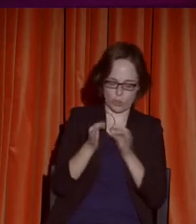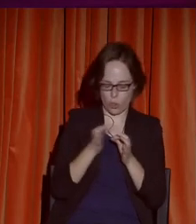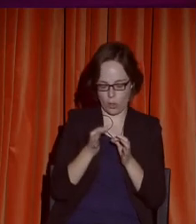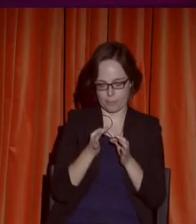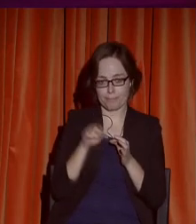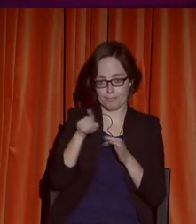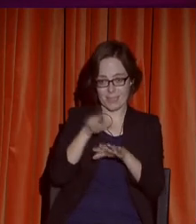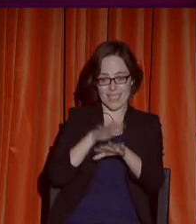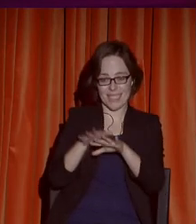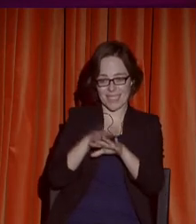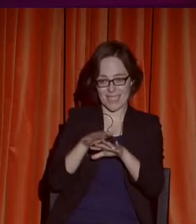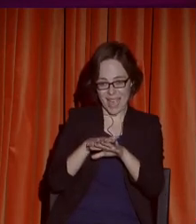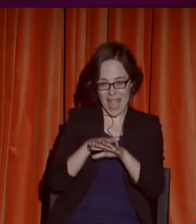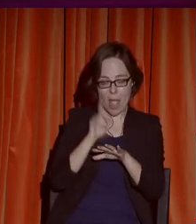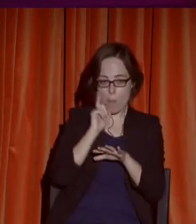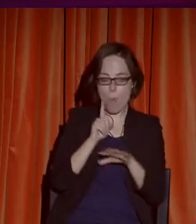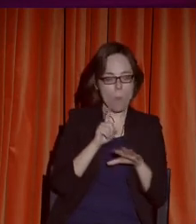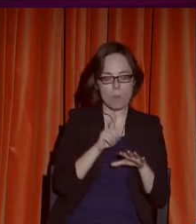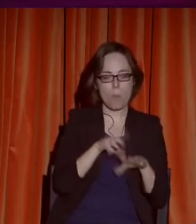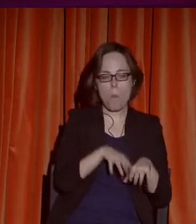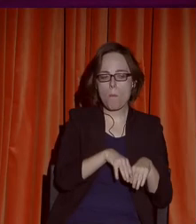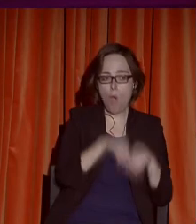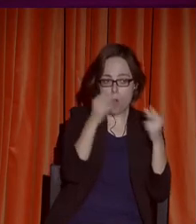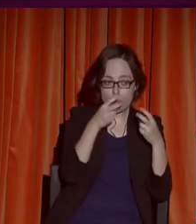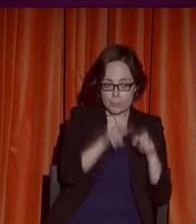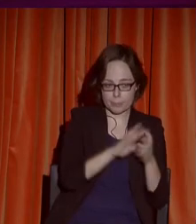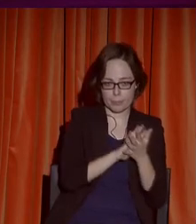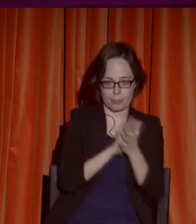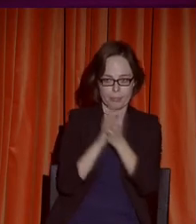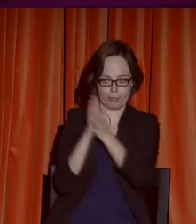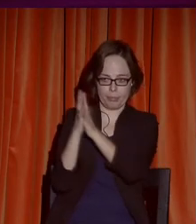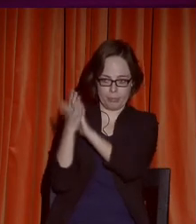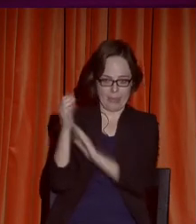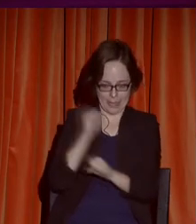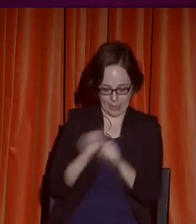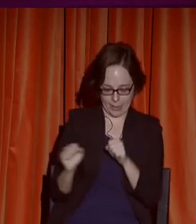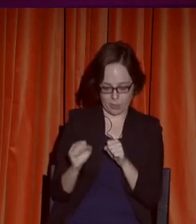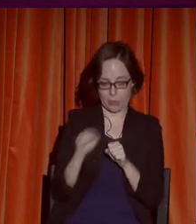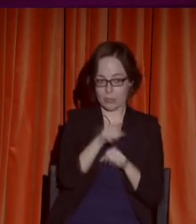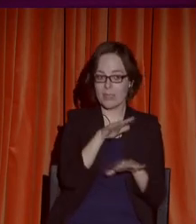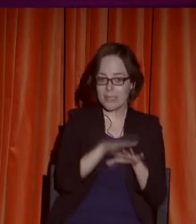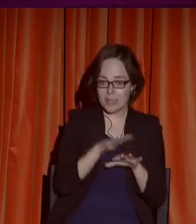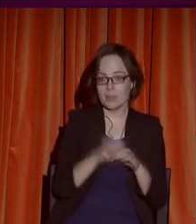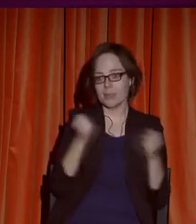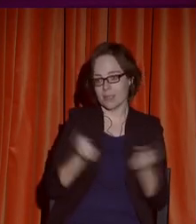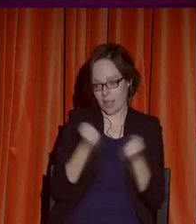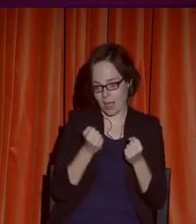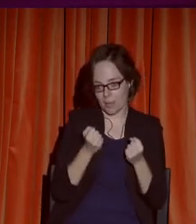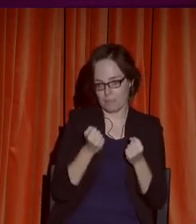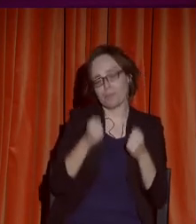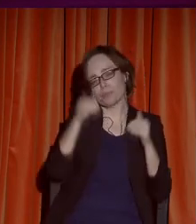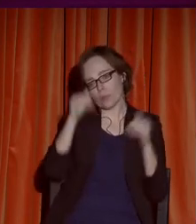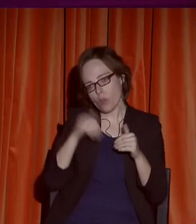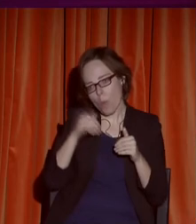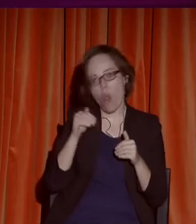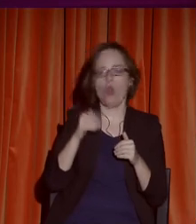jest system, który ewoluuje od samego początku swojego istnienia. I ten system stara się, być może czasem jest to postrzegane jako